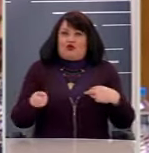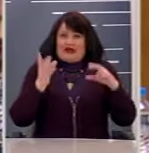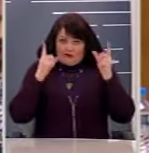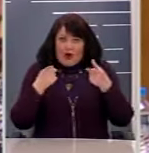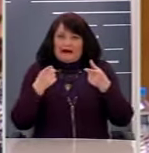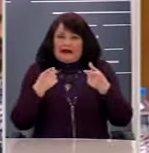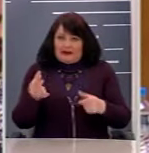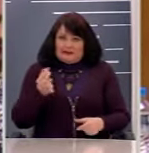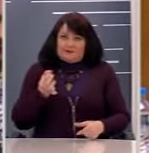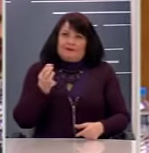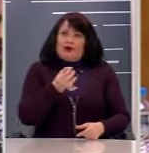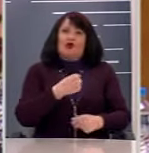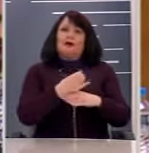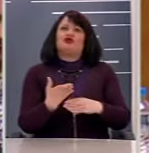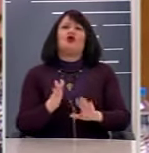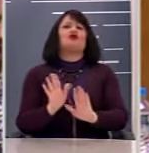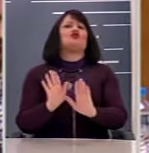ΠΑΣΟΚ τους αφήνει στο απειρόβλητο?